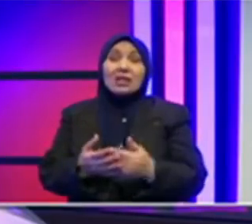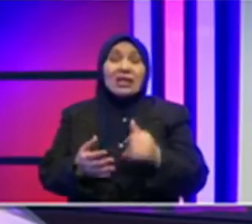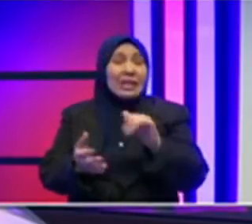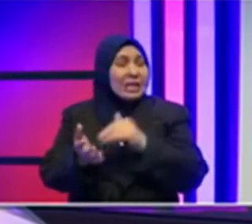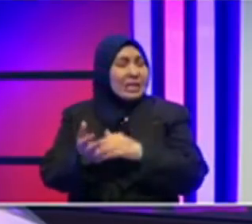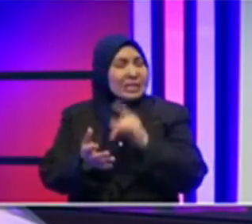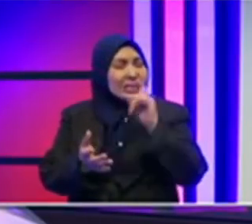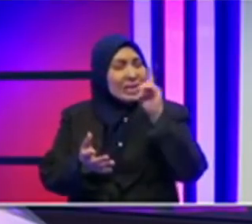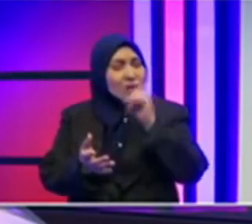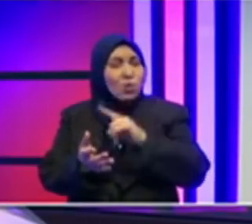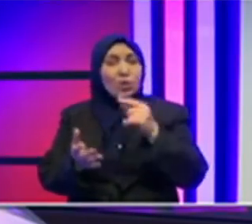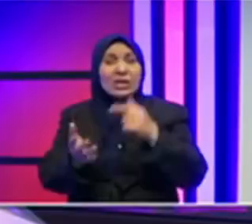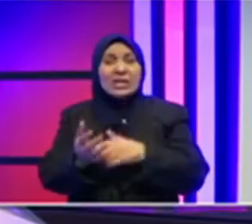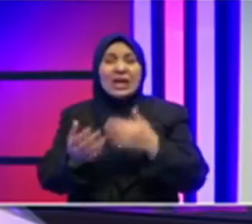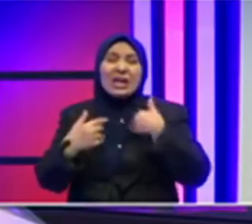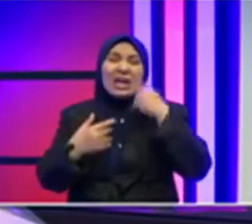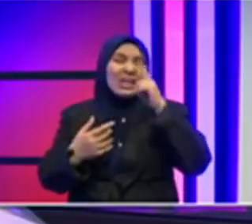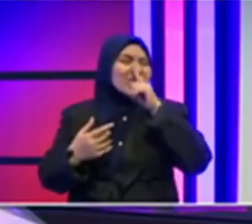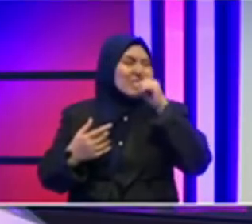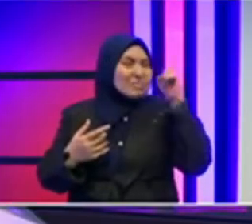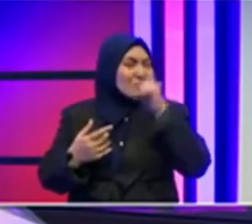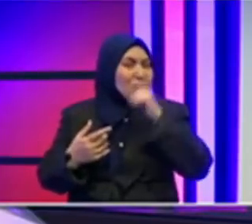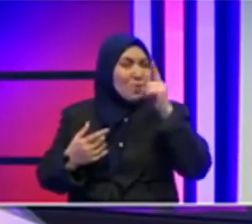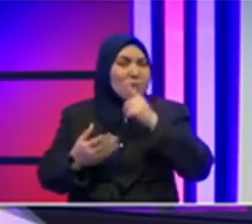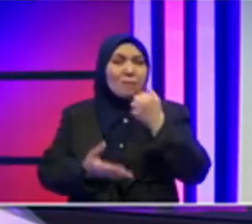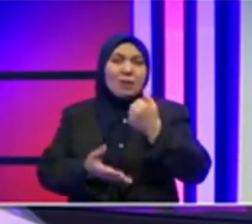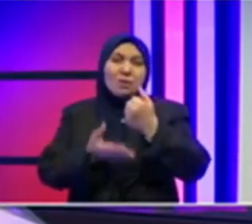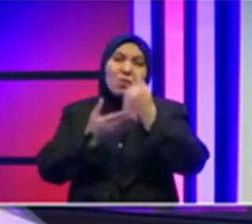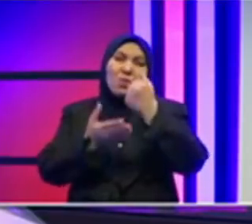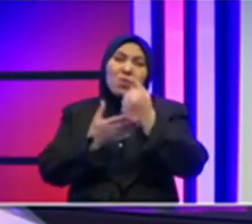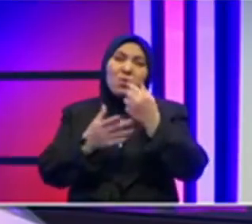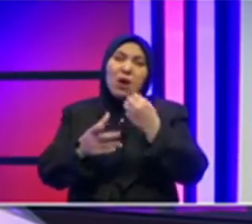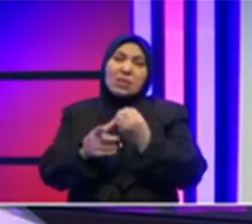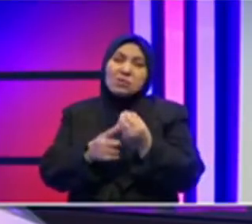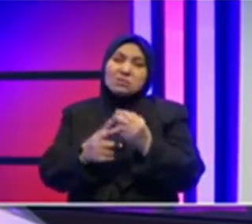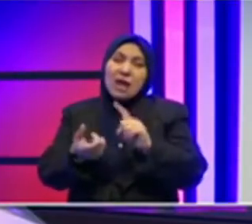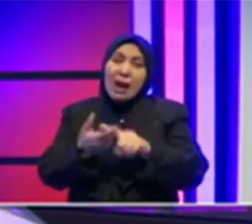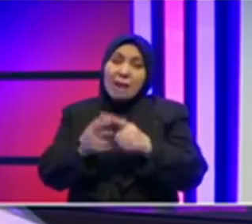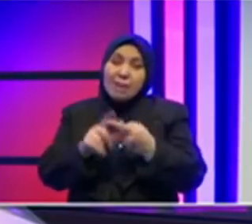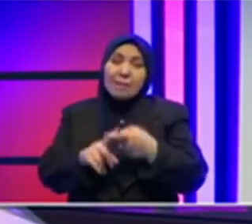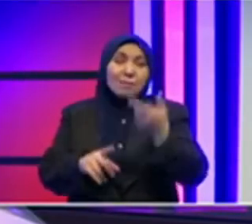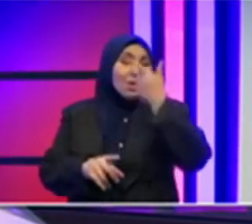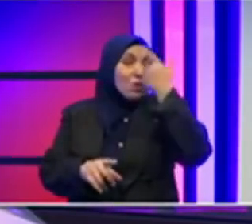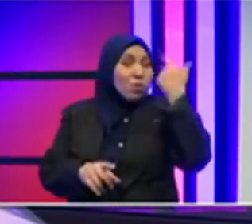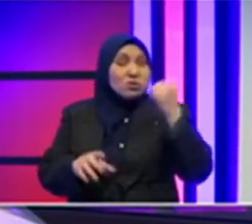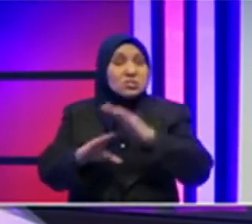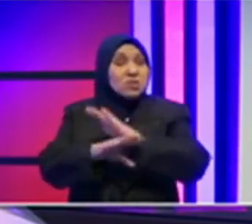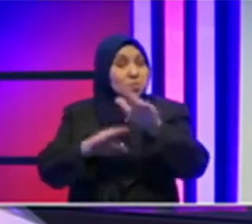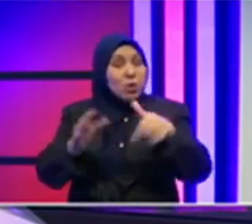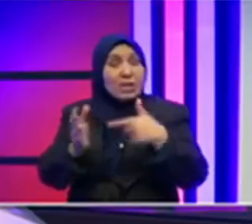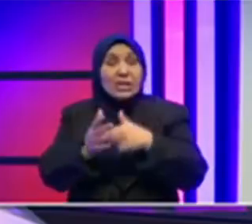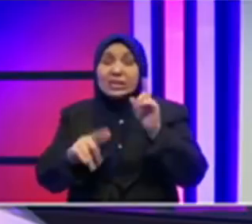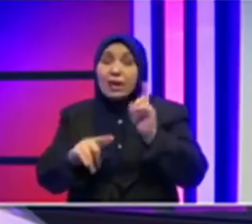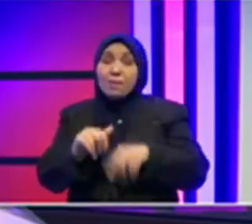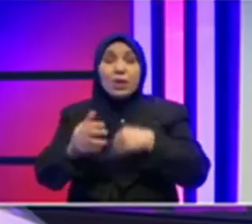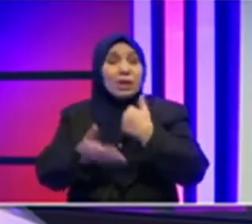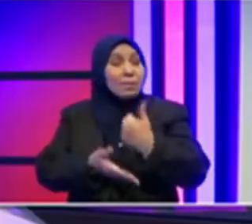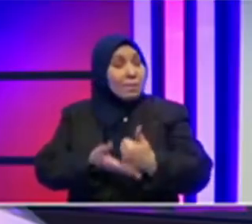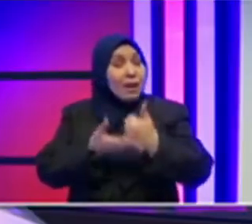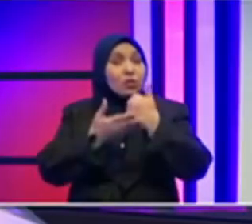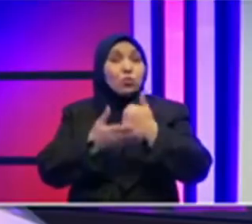ashir, ini adalah seburuk-buruk penolong, seburuk-buruk sahabat. Kerana apa? Kerana semua ini tidak boleh membantu,